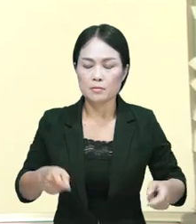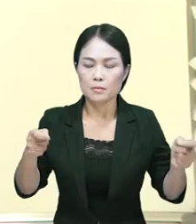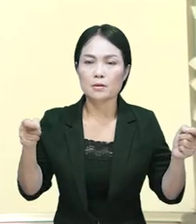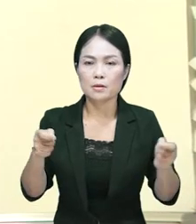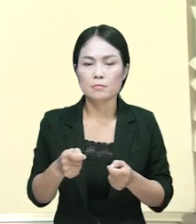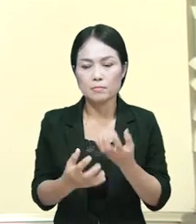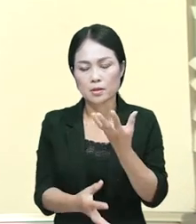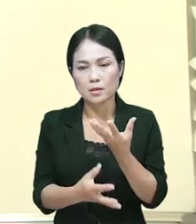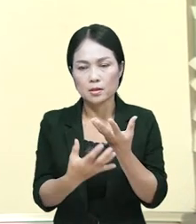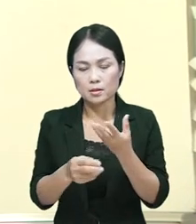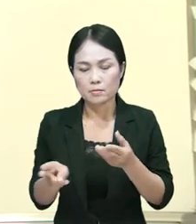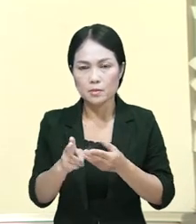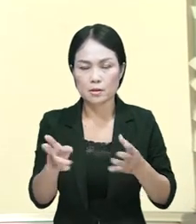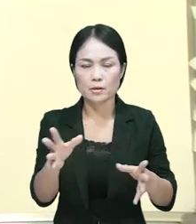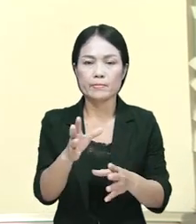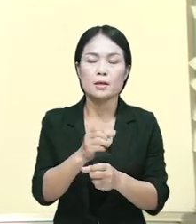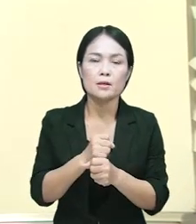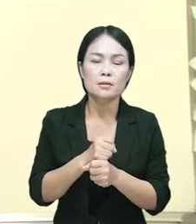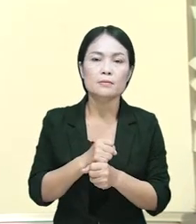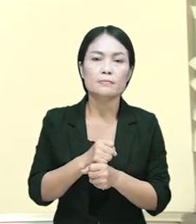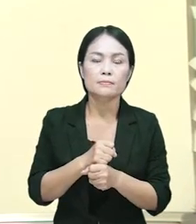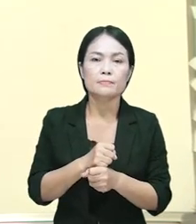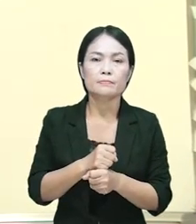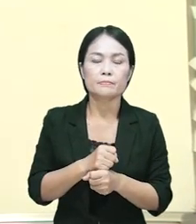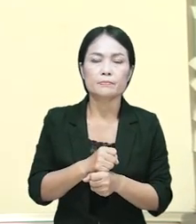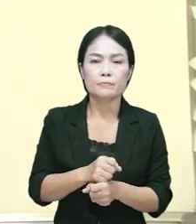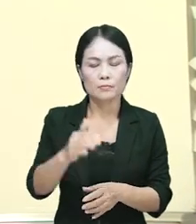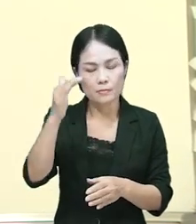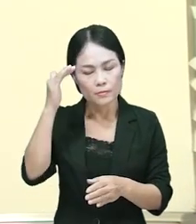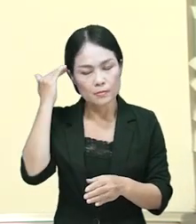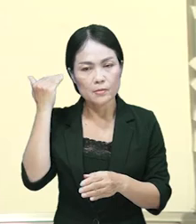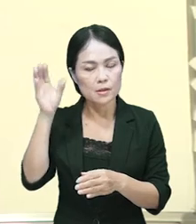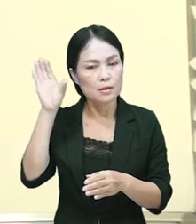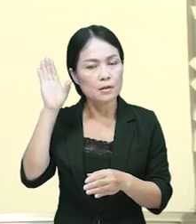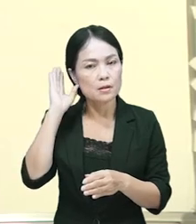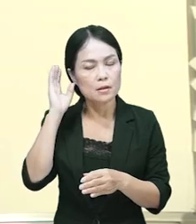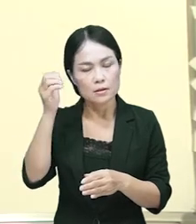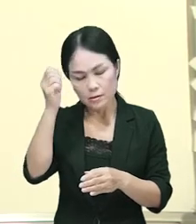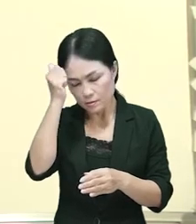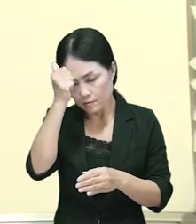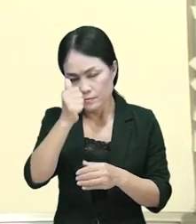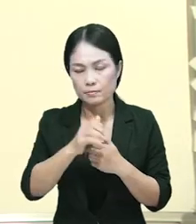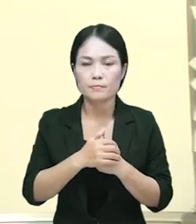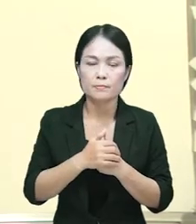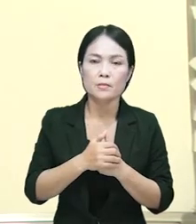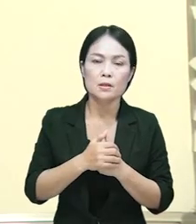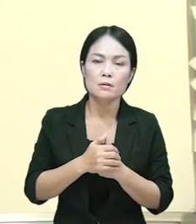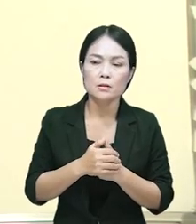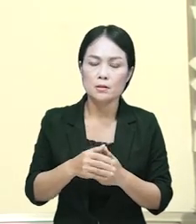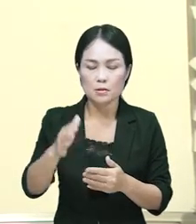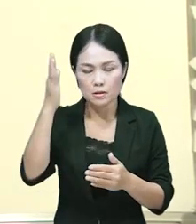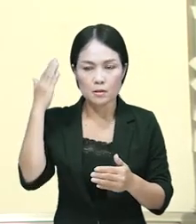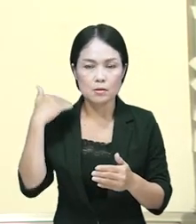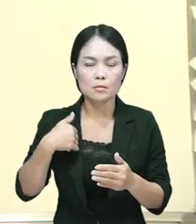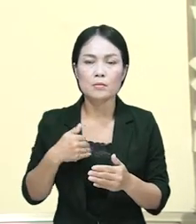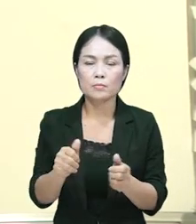ណាមកស្ងោអន្ទង់នេះបានប្តីលឺហើយនឹកថាប្រពន្ធខ្លួនល្